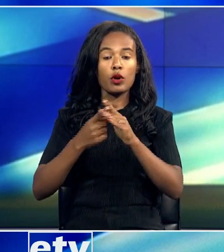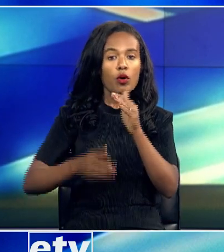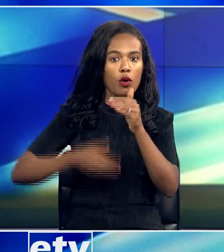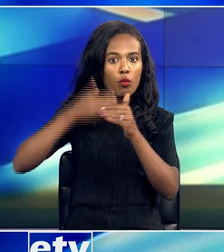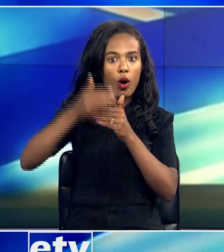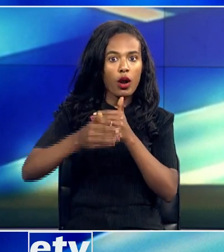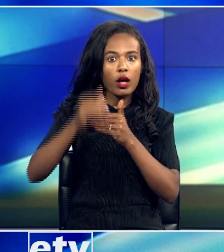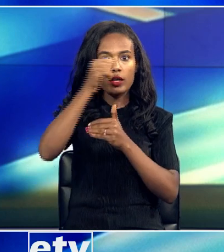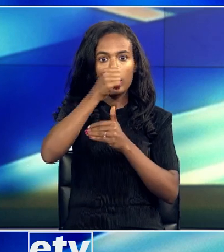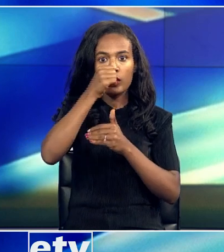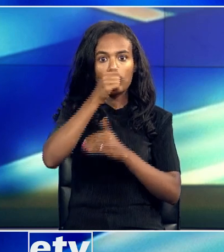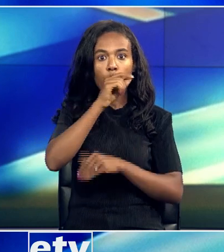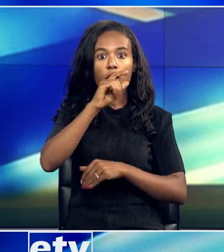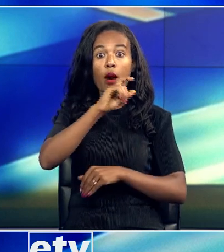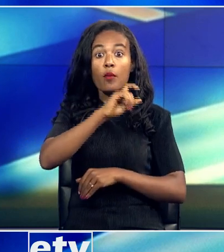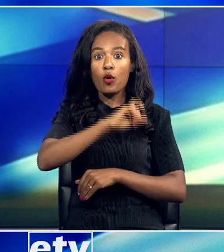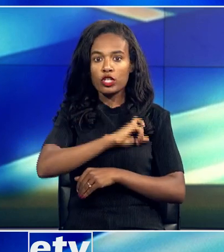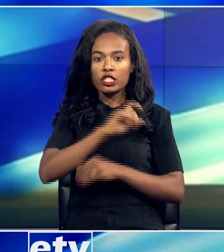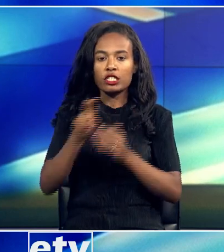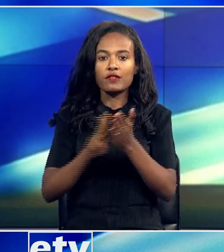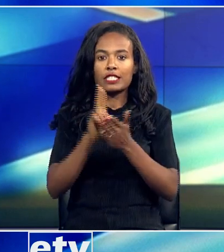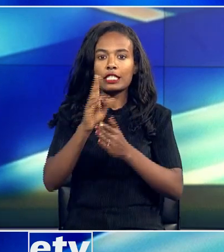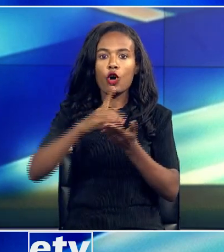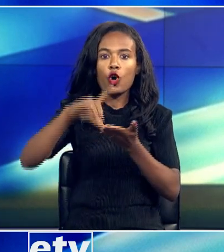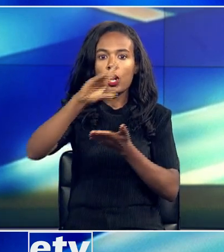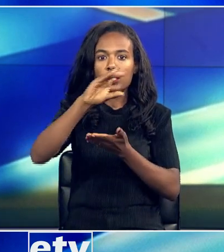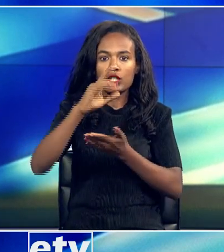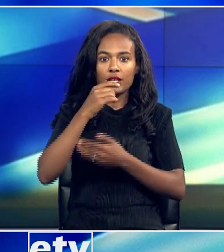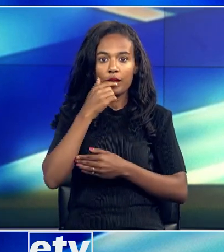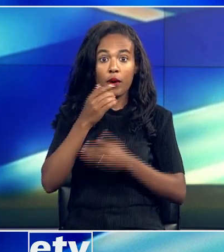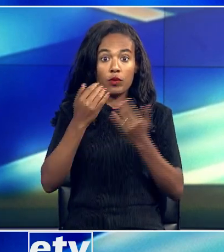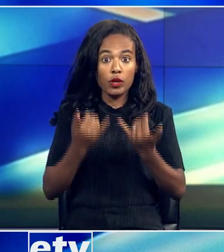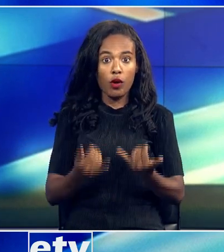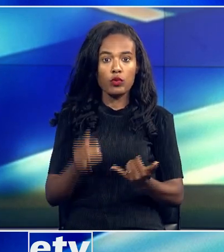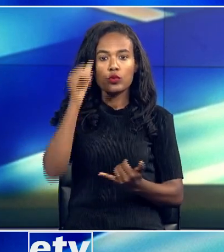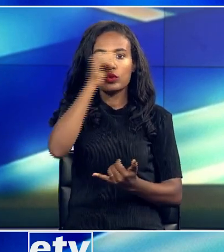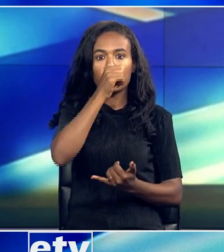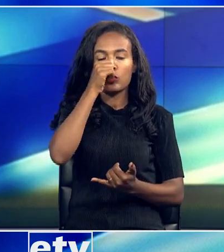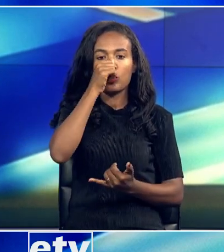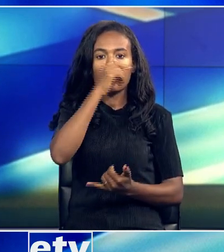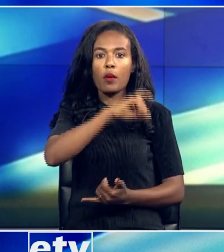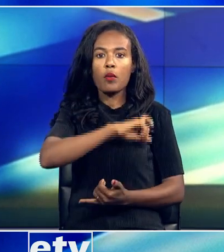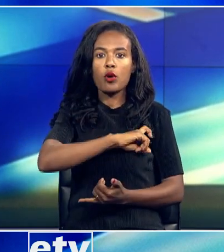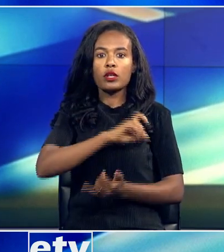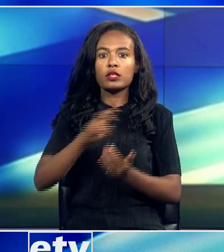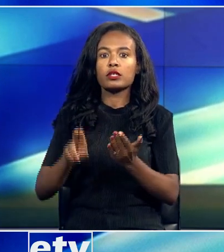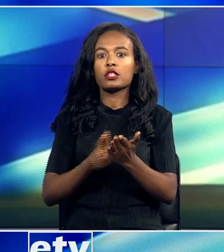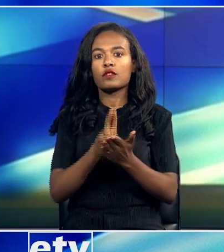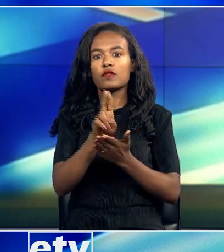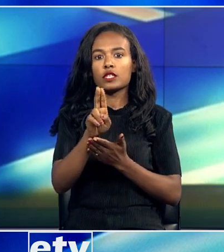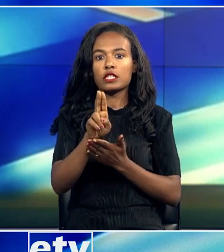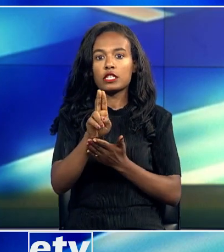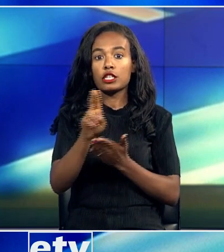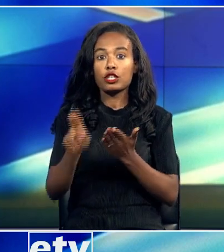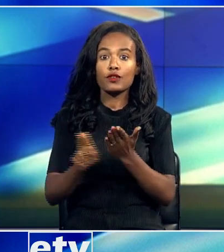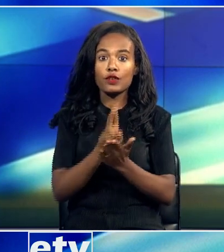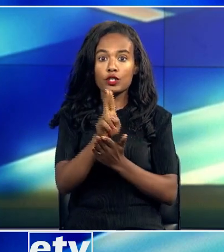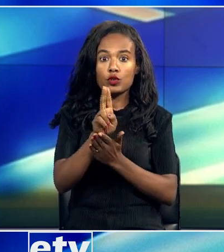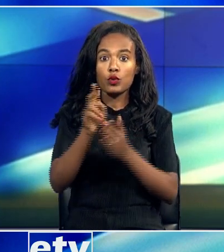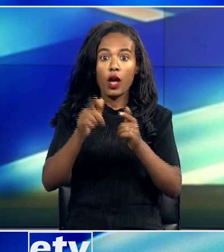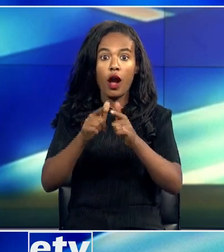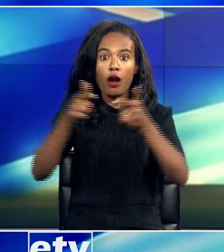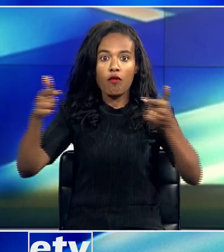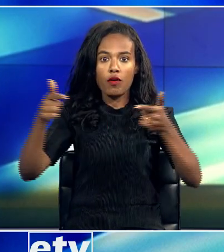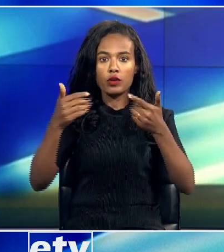በኋላም የኢትዮጵያ ፖሊስ ዩኒቨርሲቲ ኮሌጅ የሚል ስያሜ የተሰጠው የአሁኑ የኢትዮጵያ ፖሊስ ዩኒቨርሲቲ። ዩኒቨርሲቲው